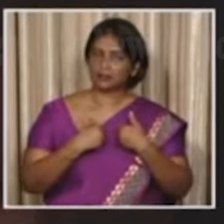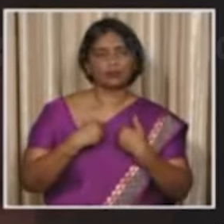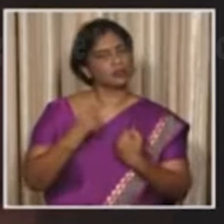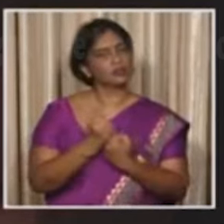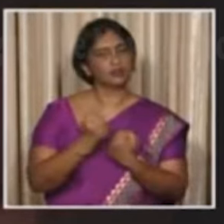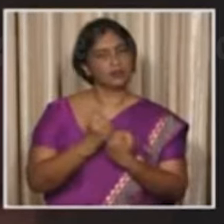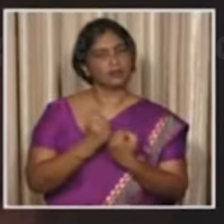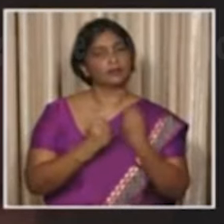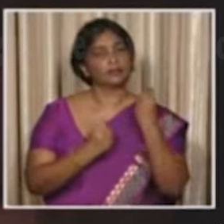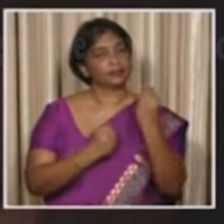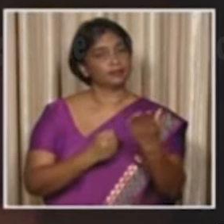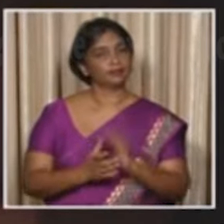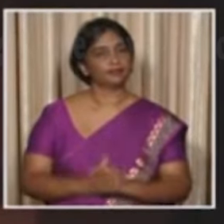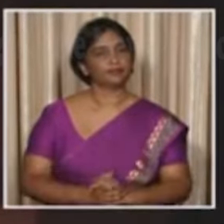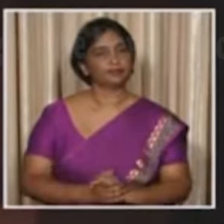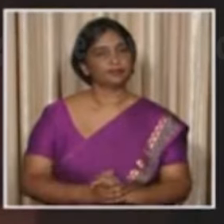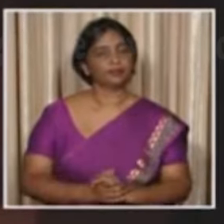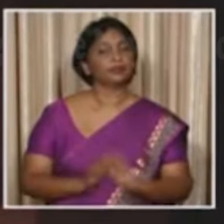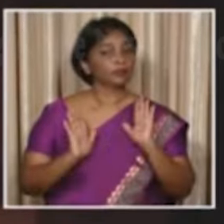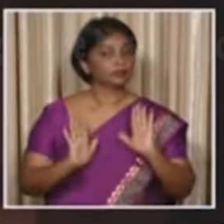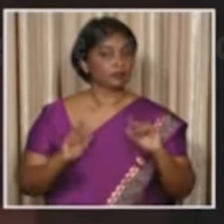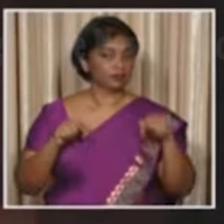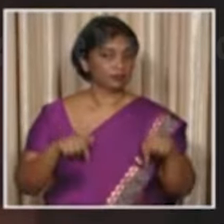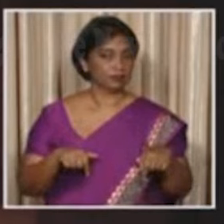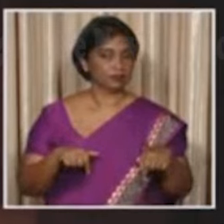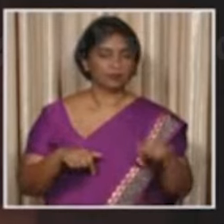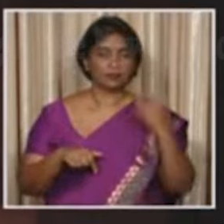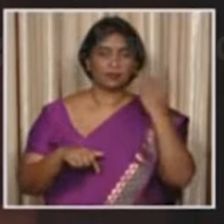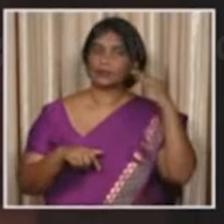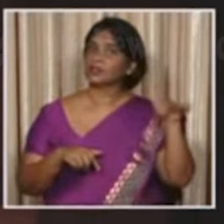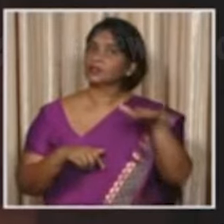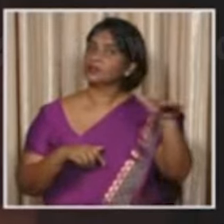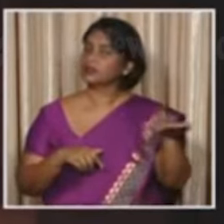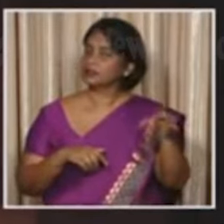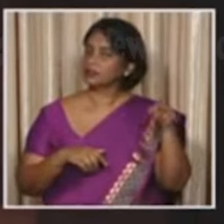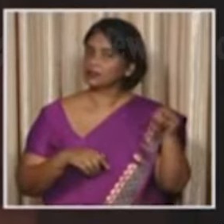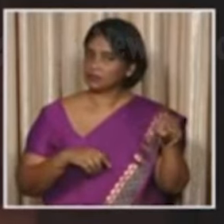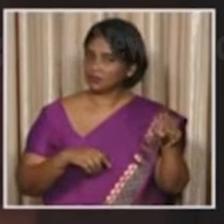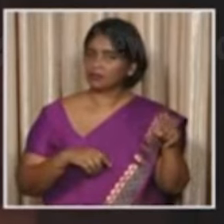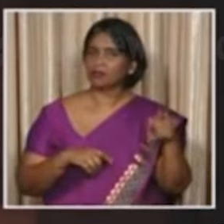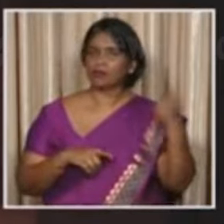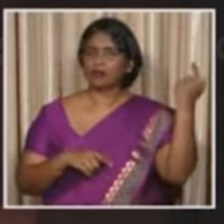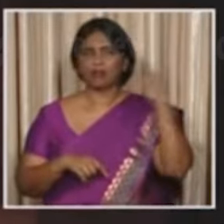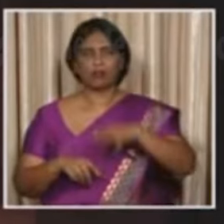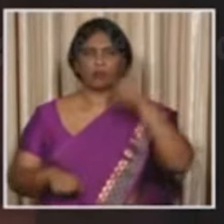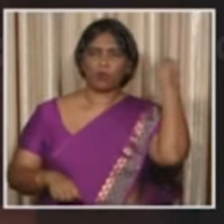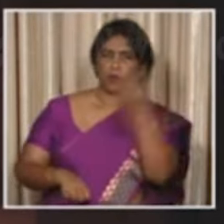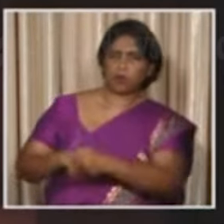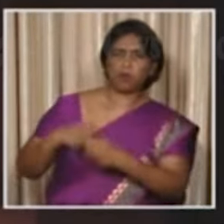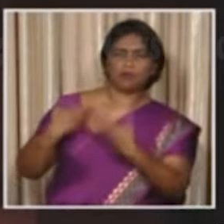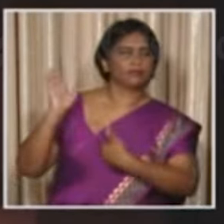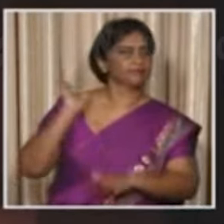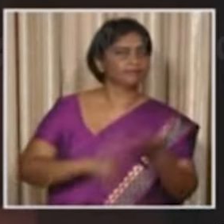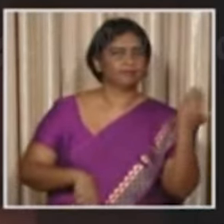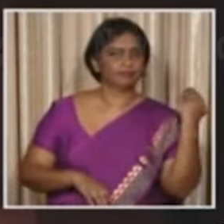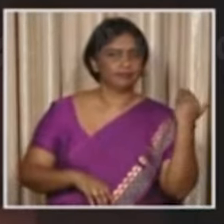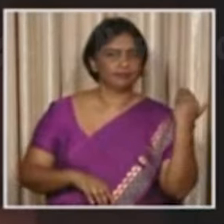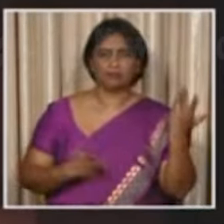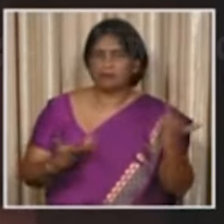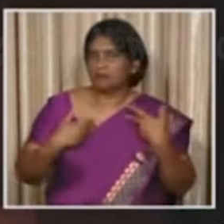දෙනවා. නමුත් අද ජන සමාජයේ එනවා, ගහනවා, යනවා.